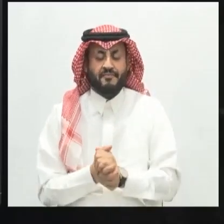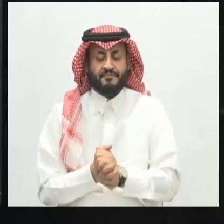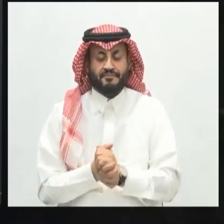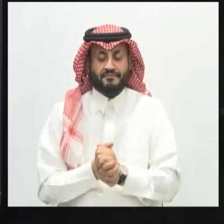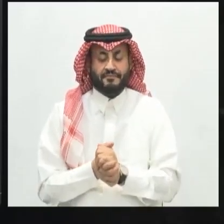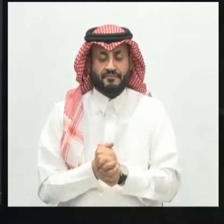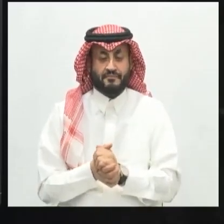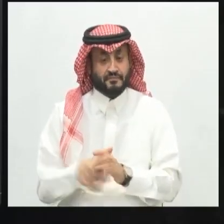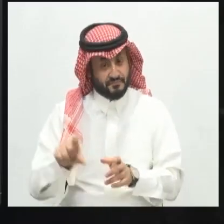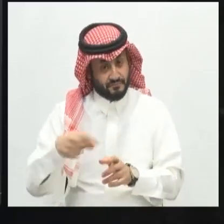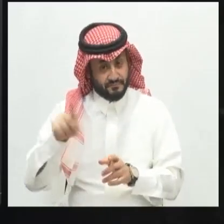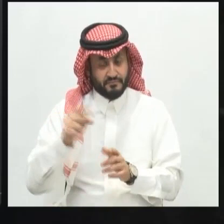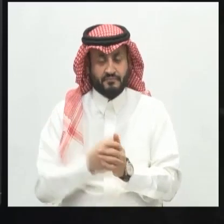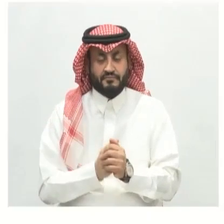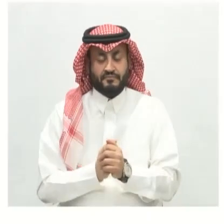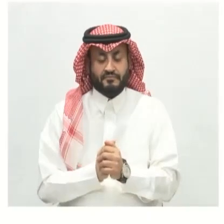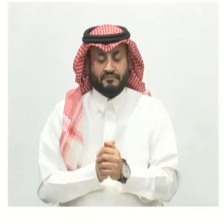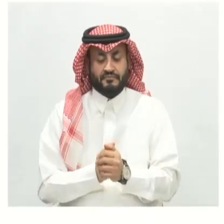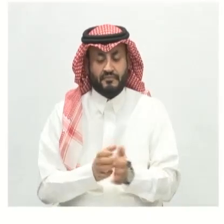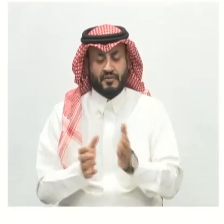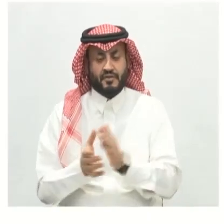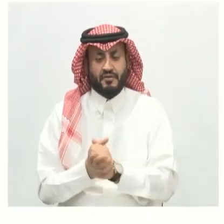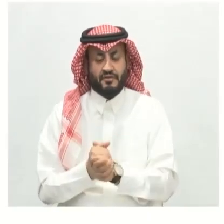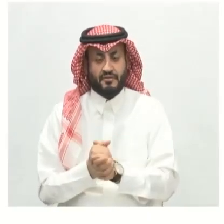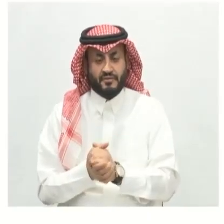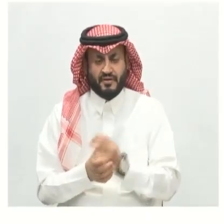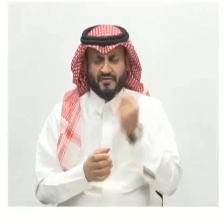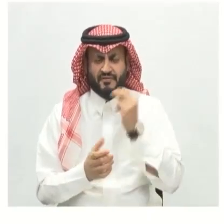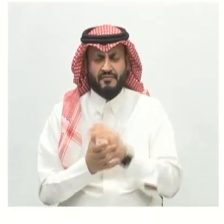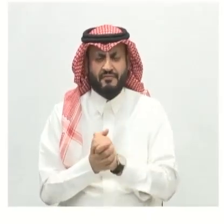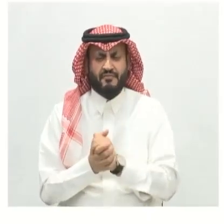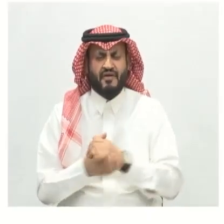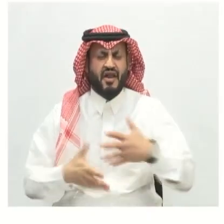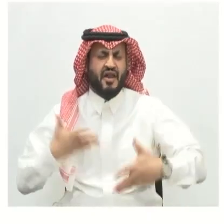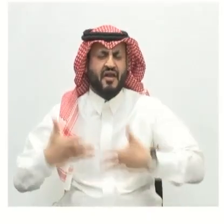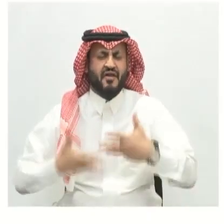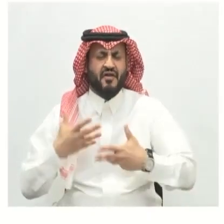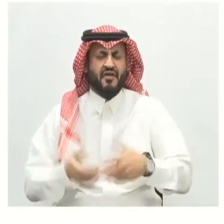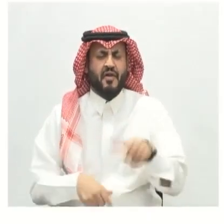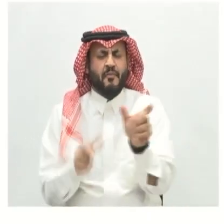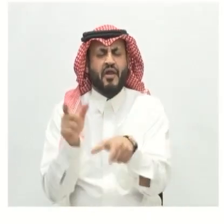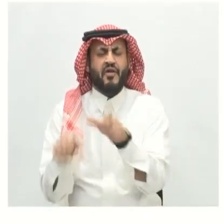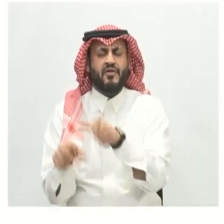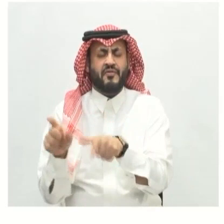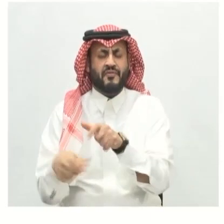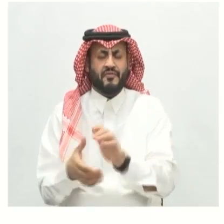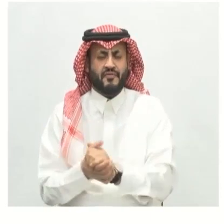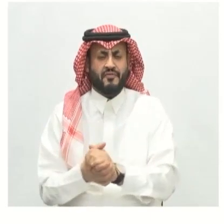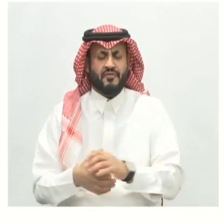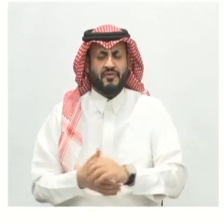ايضا بارك الله فيكم مرا فيها مراعاه لمشاعر الاخرين